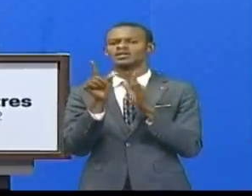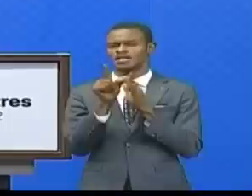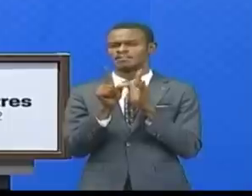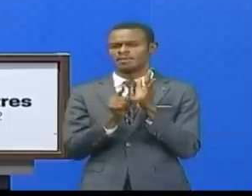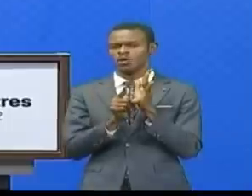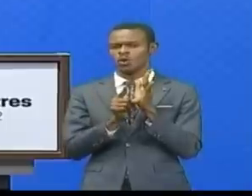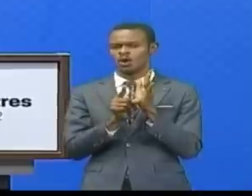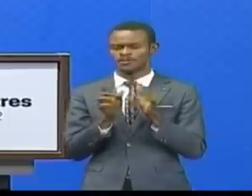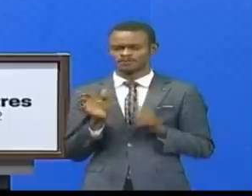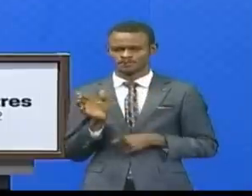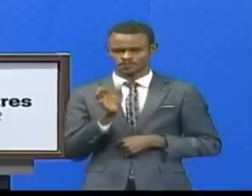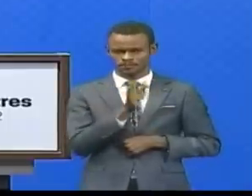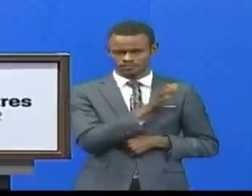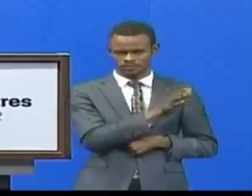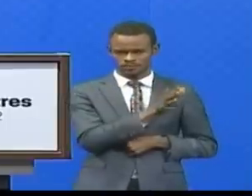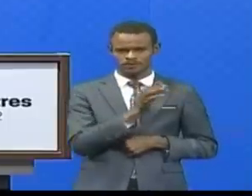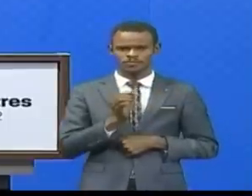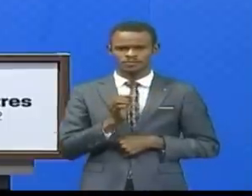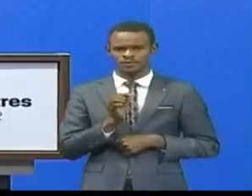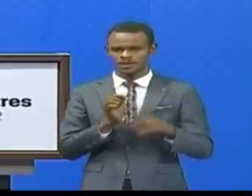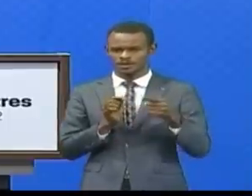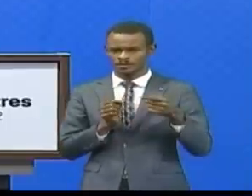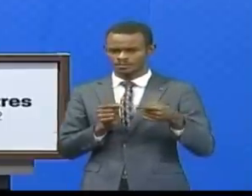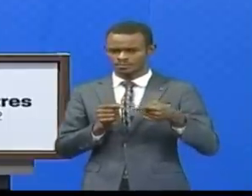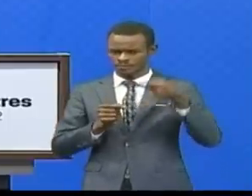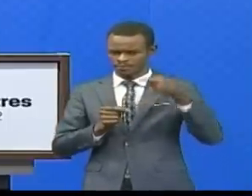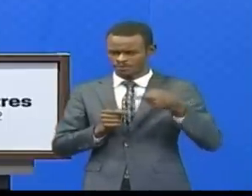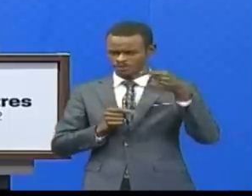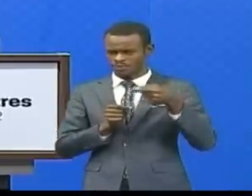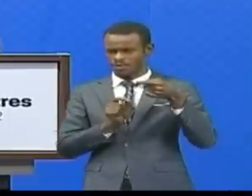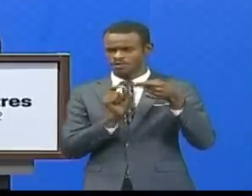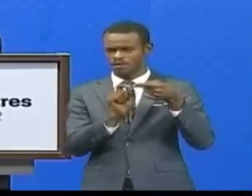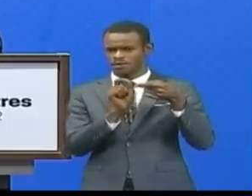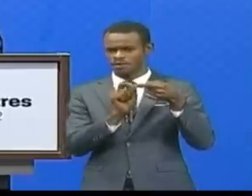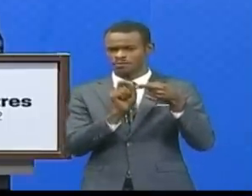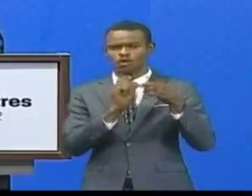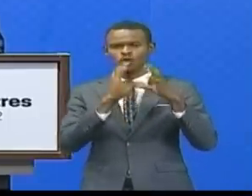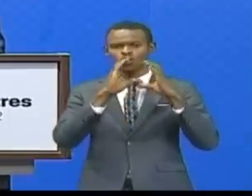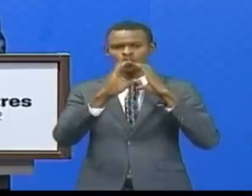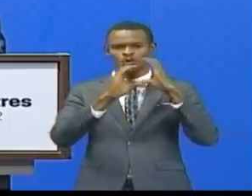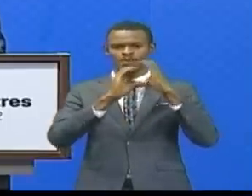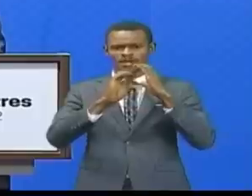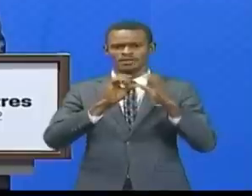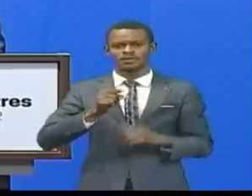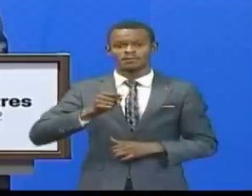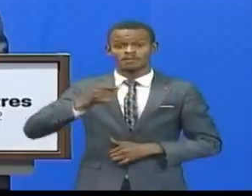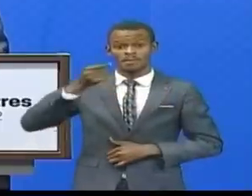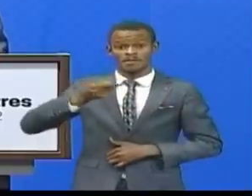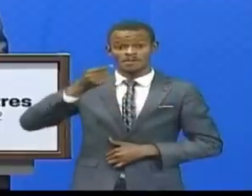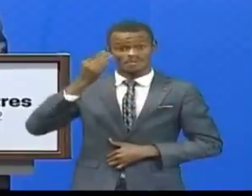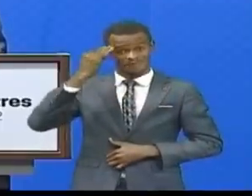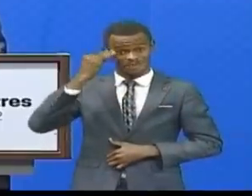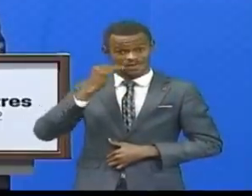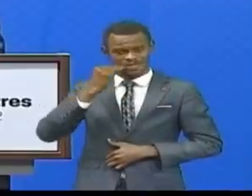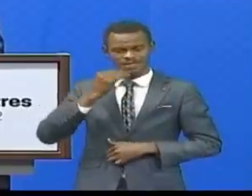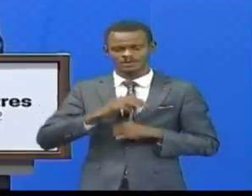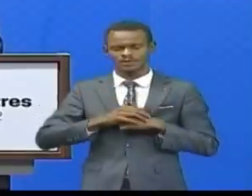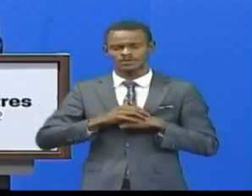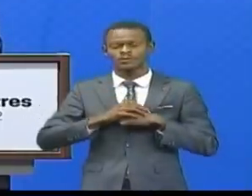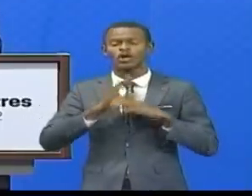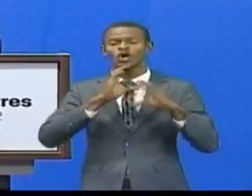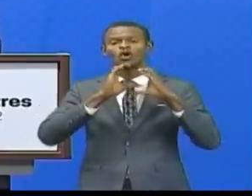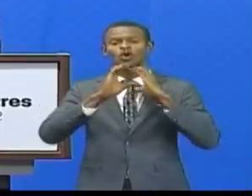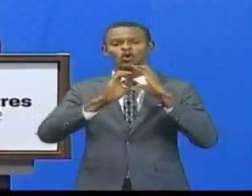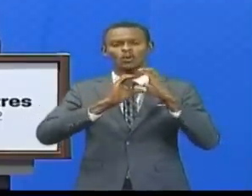S'agissant du premier point, de la communication du Premier ministre. La communication du Premier ministre et chef du gouvernement